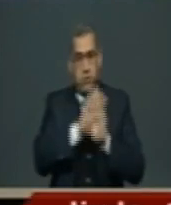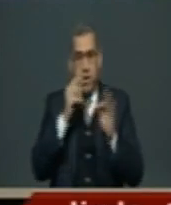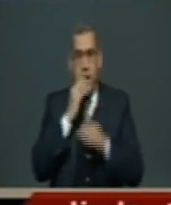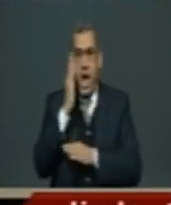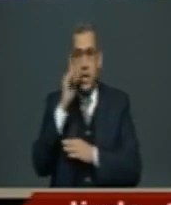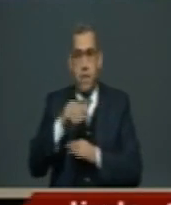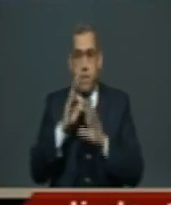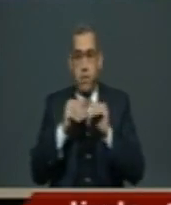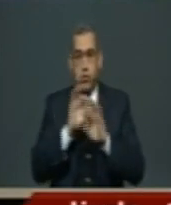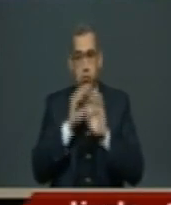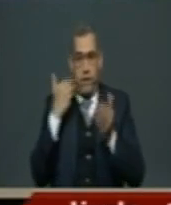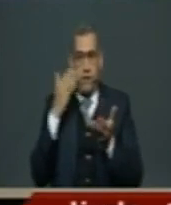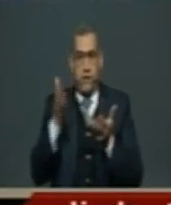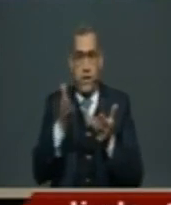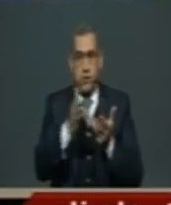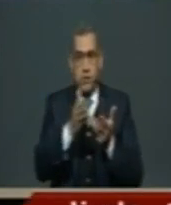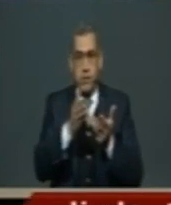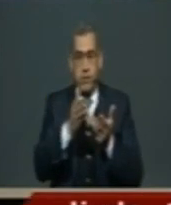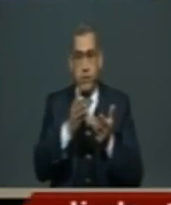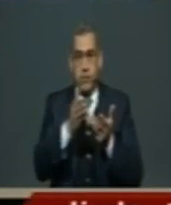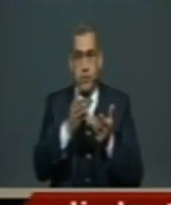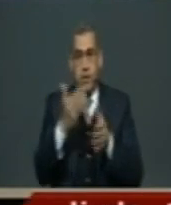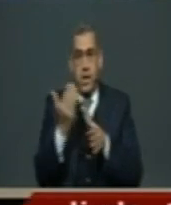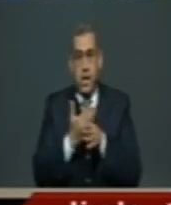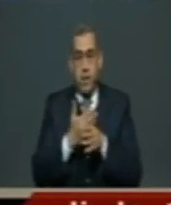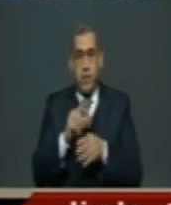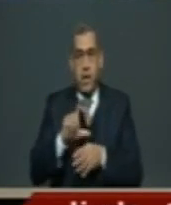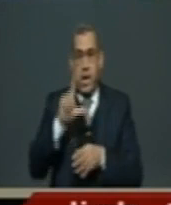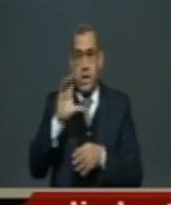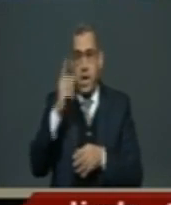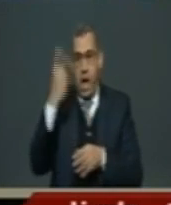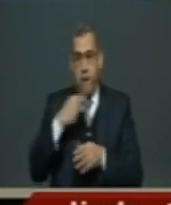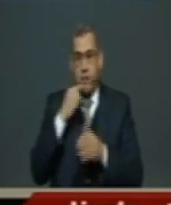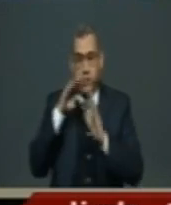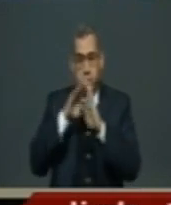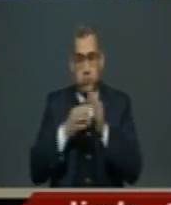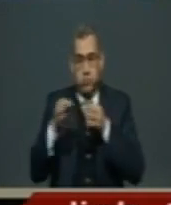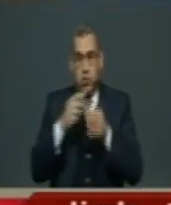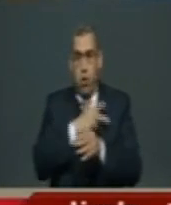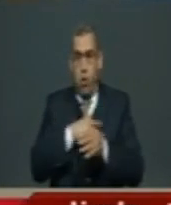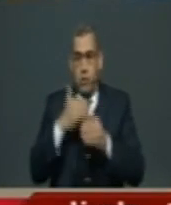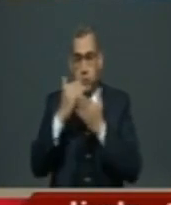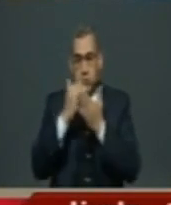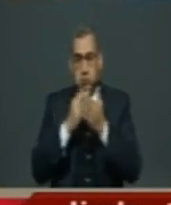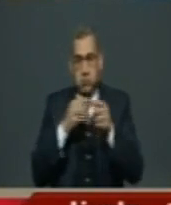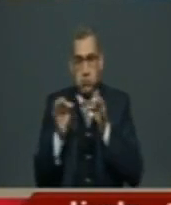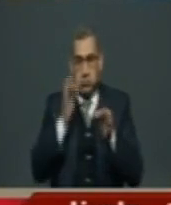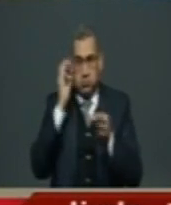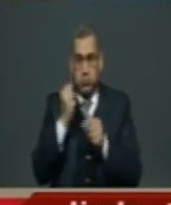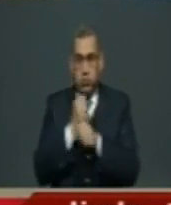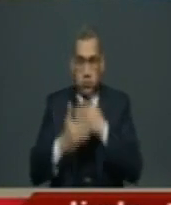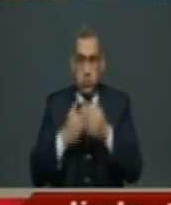جمهورية مصر العربية، وهذا لتوجيهات سيادتك والإدارة المنضبطة والتعاون مع وزارة